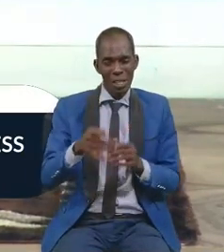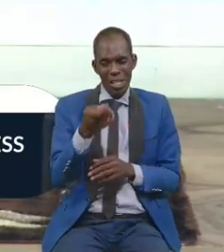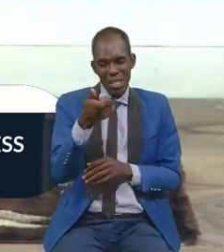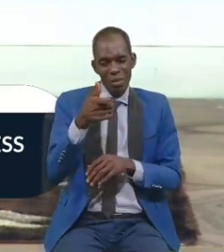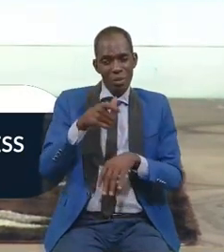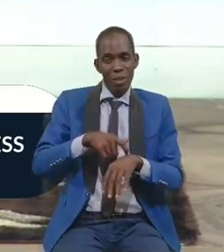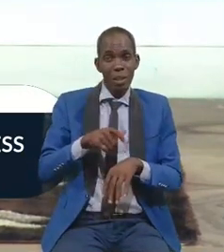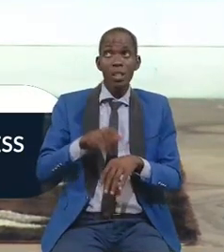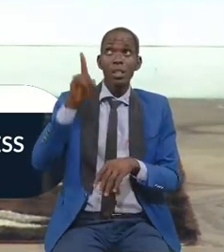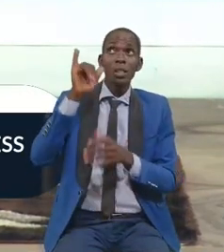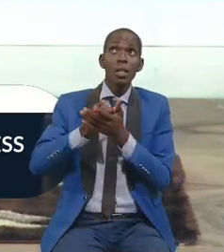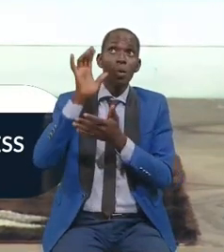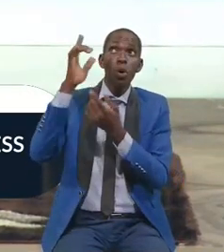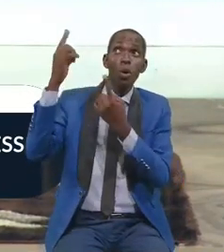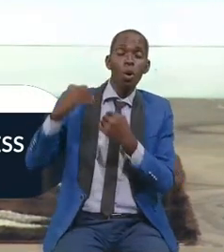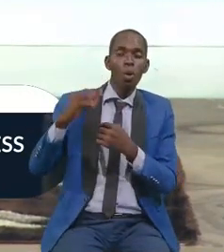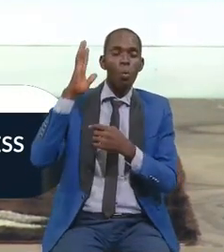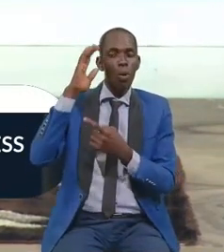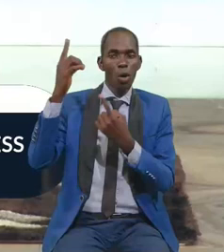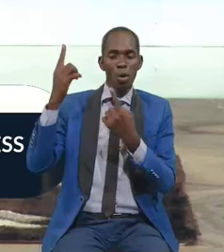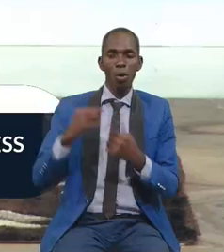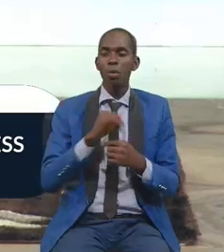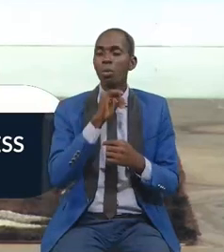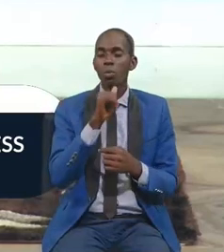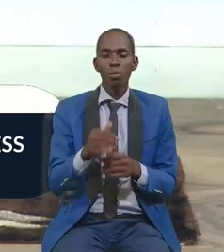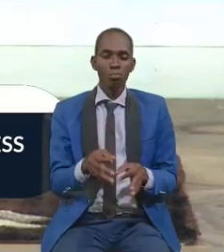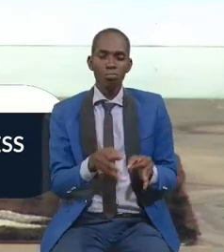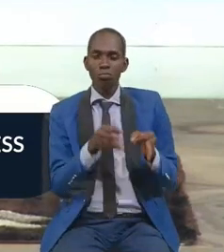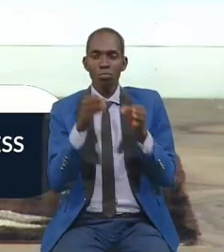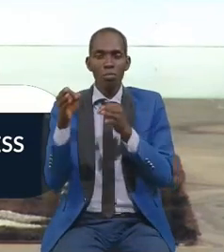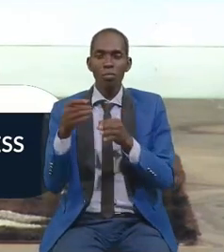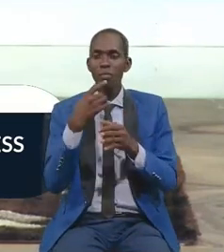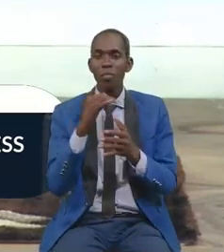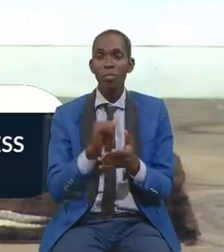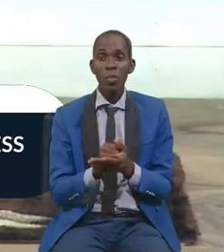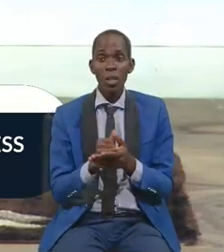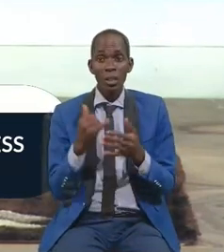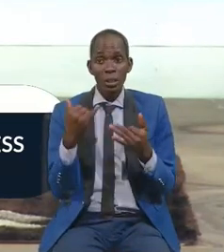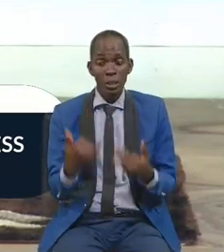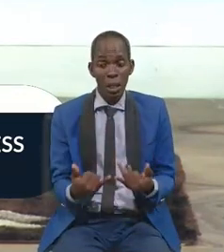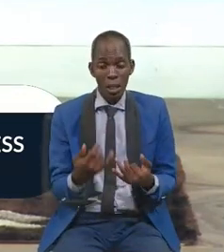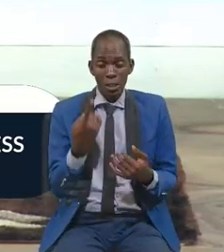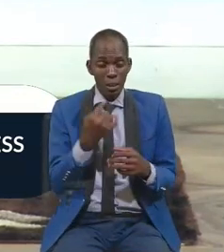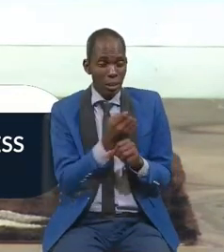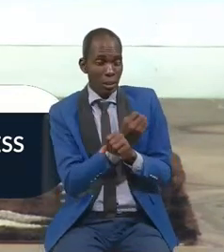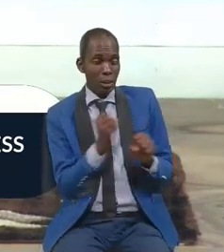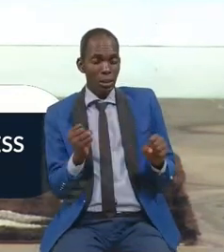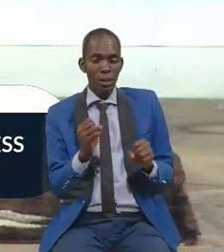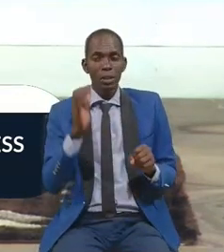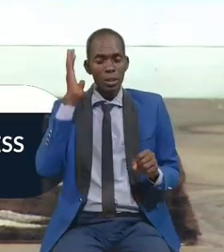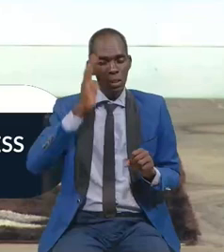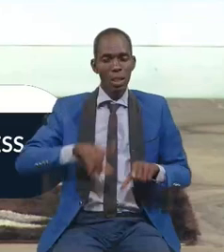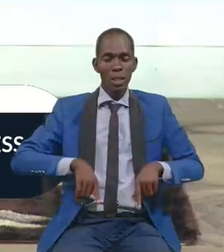Et encore un peu de temps, celui qui doit venir viendra et il ne tardera pas. Et mon juste vivra par la